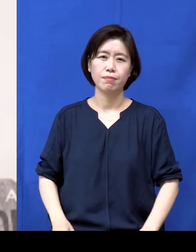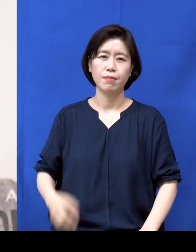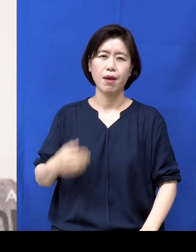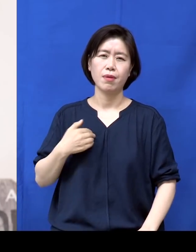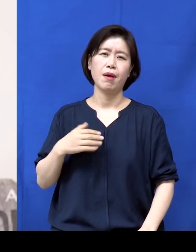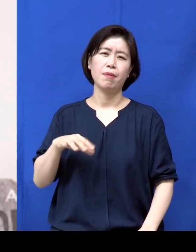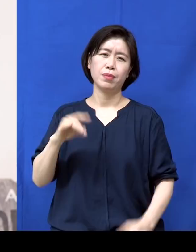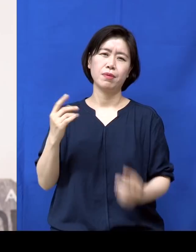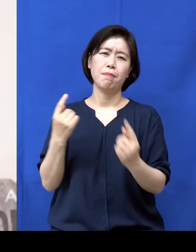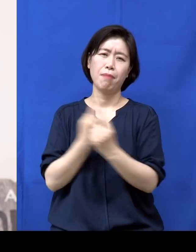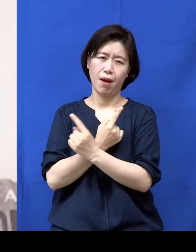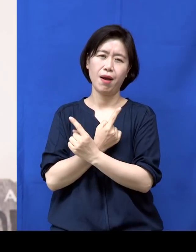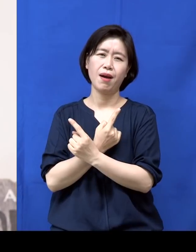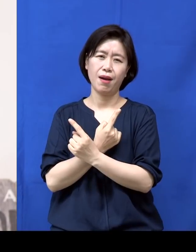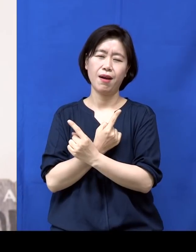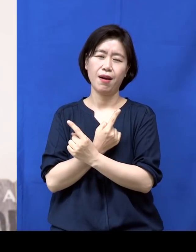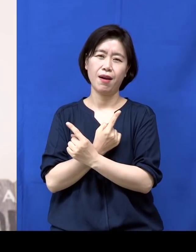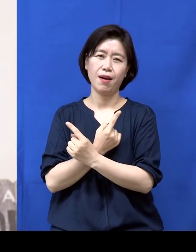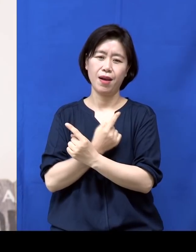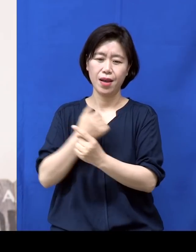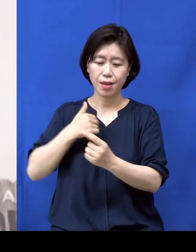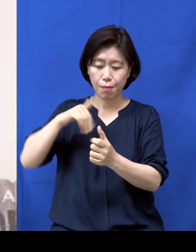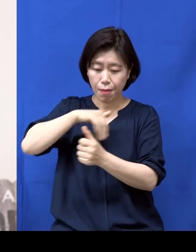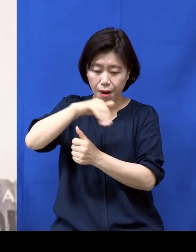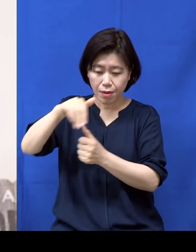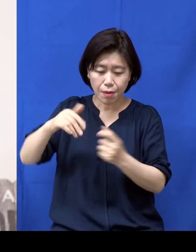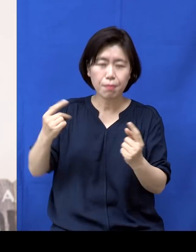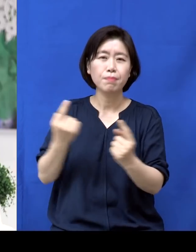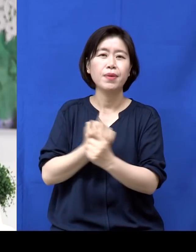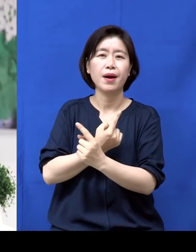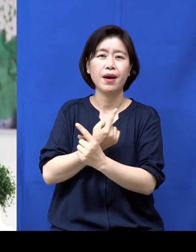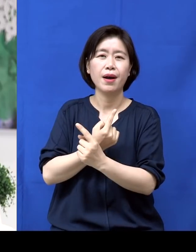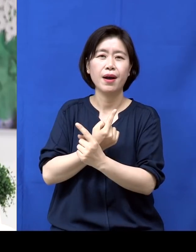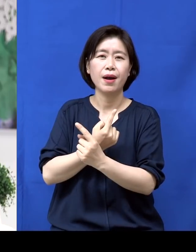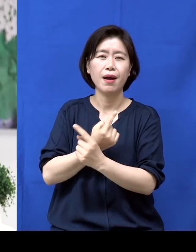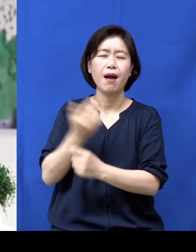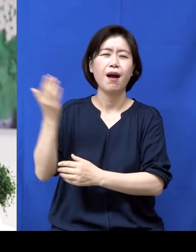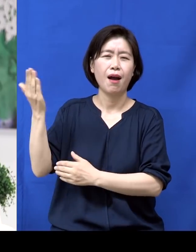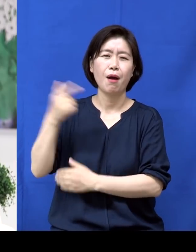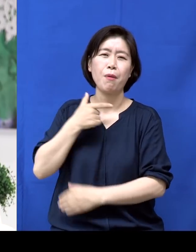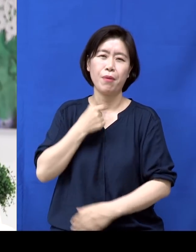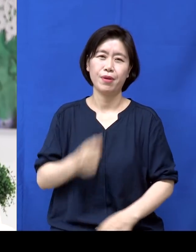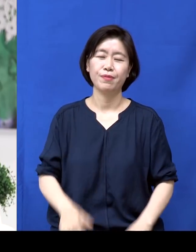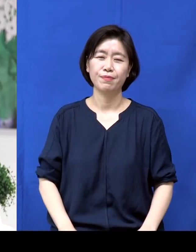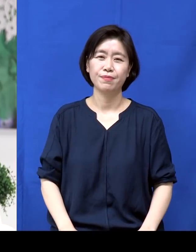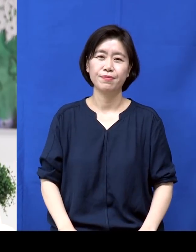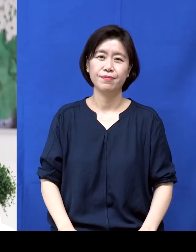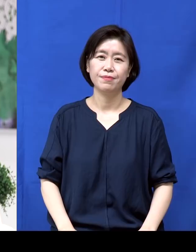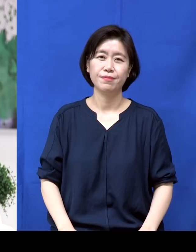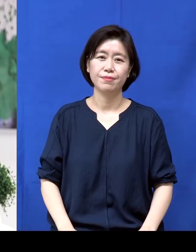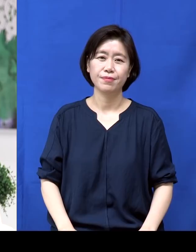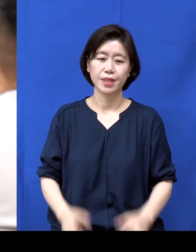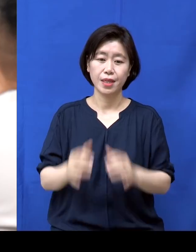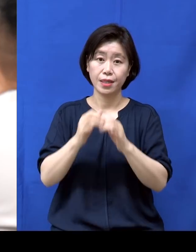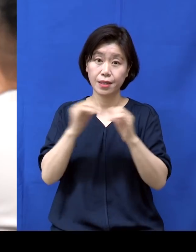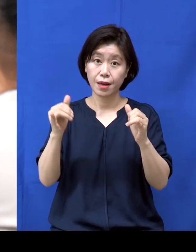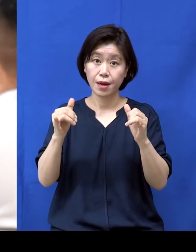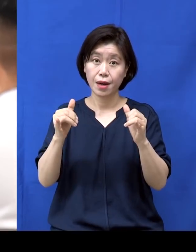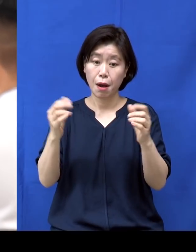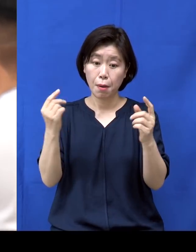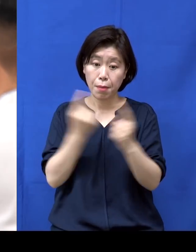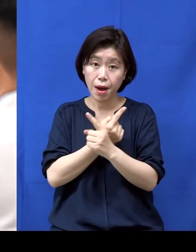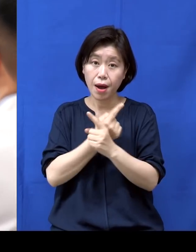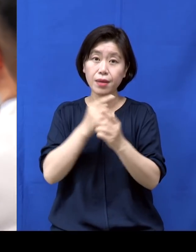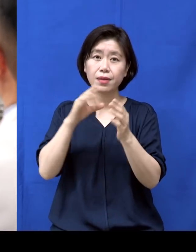사람을 통하여 그 사람이 사는 세상을 바뀌기를 원하시는구나. 그렇죠. 네. 그리고 그 사람을 바꾸는데 사람이 역할을 하는 게